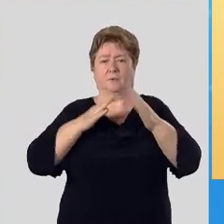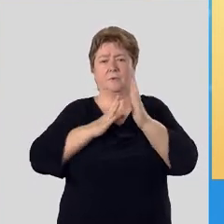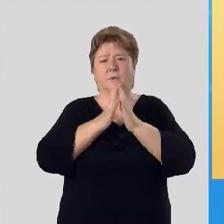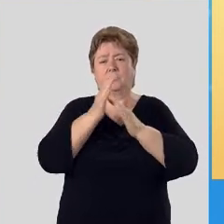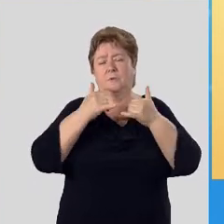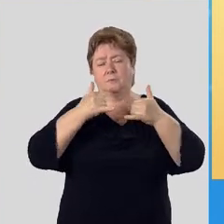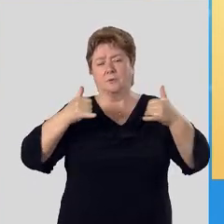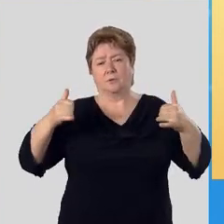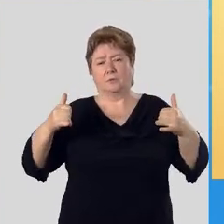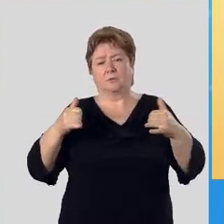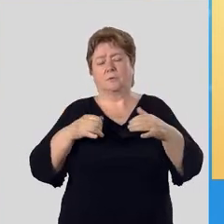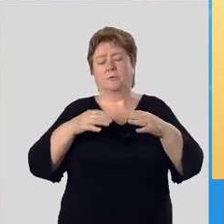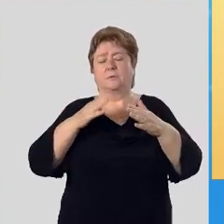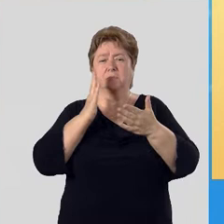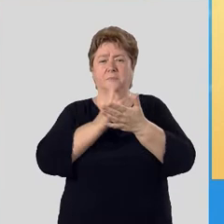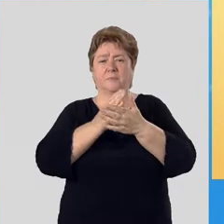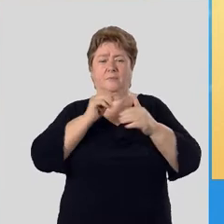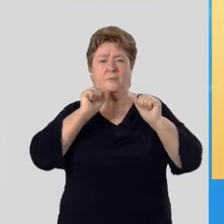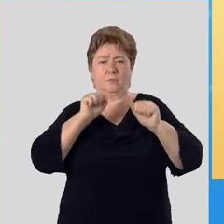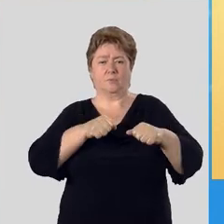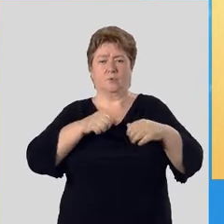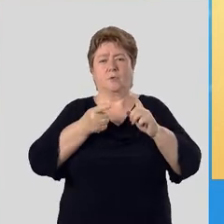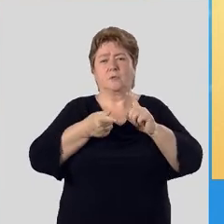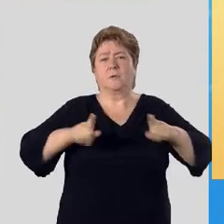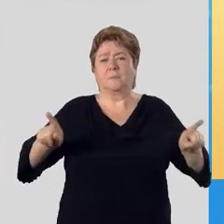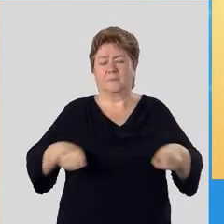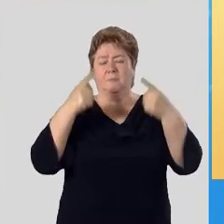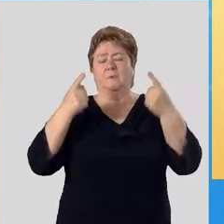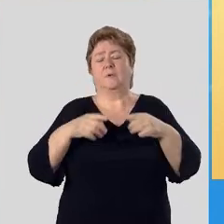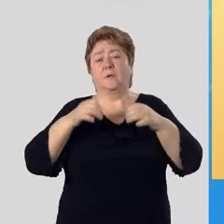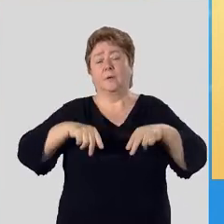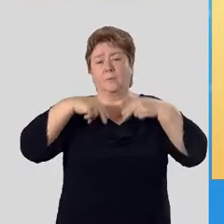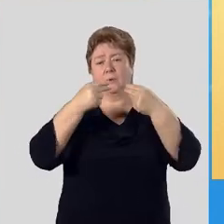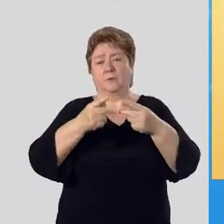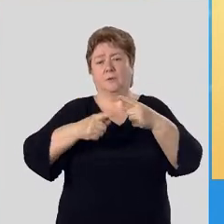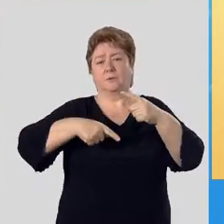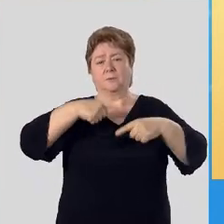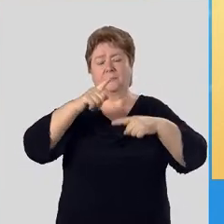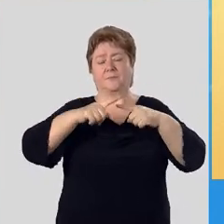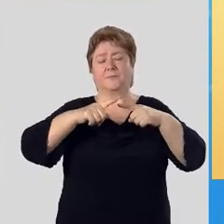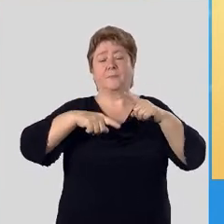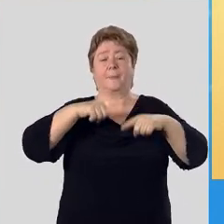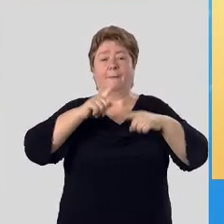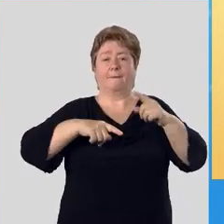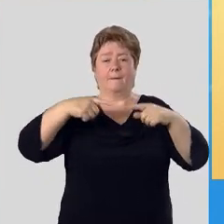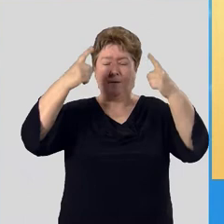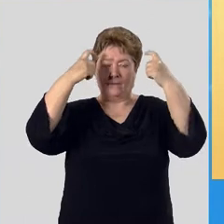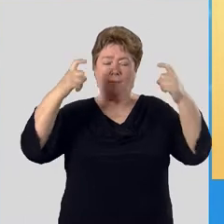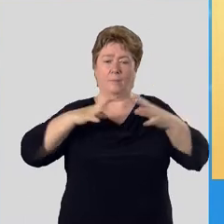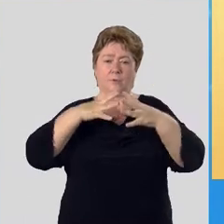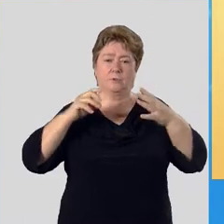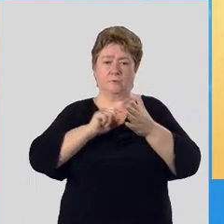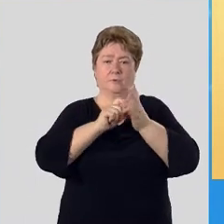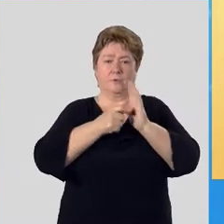растут, размножаются, обладают способностью к регенерации и передаче наследственной информации.